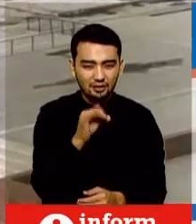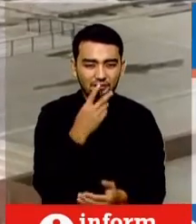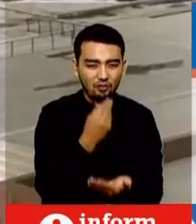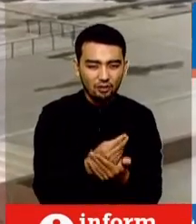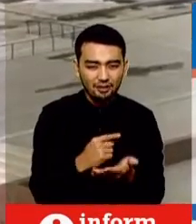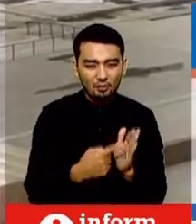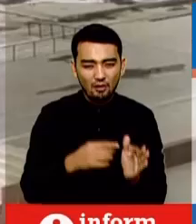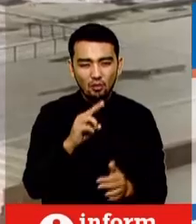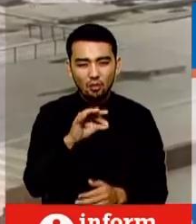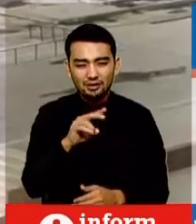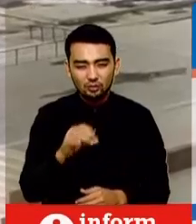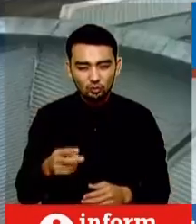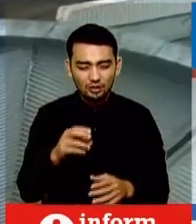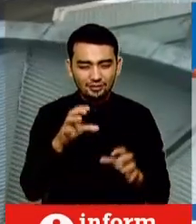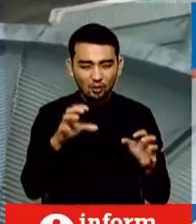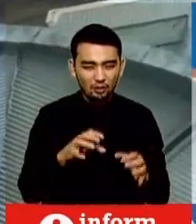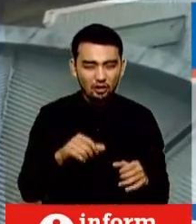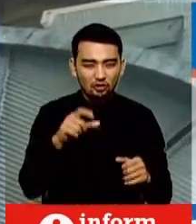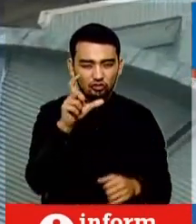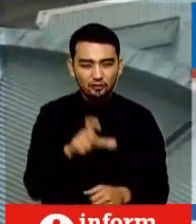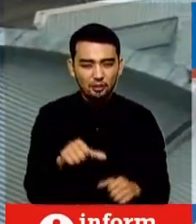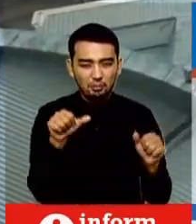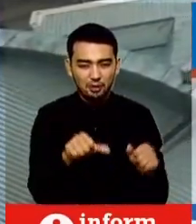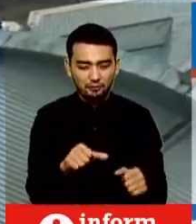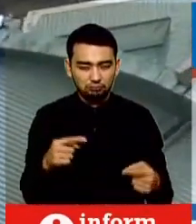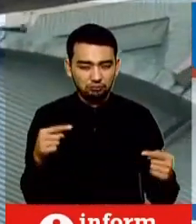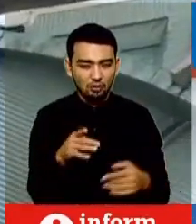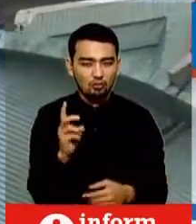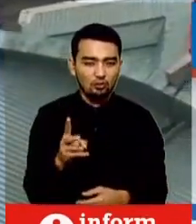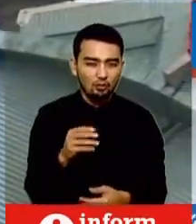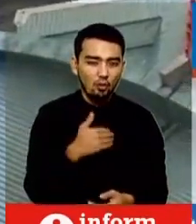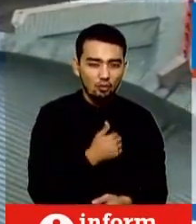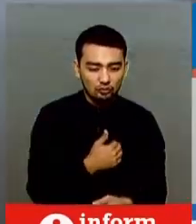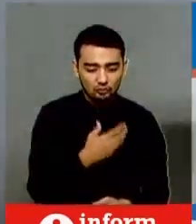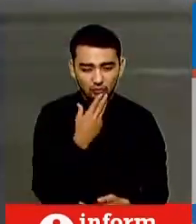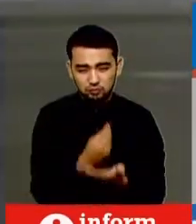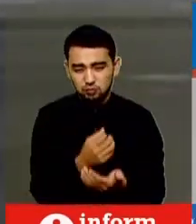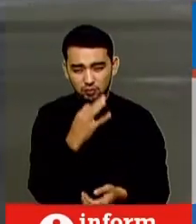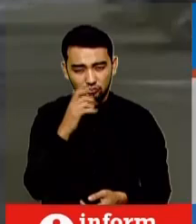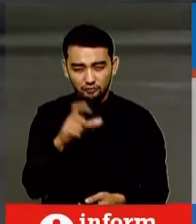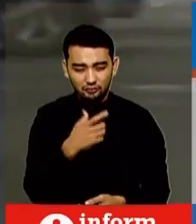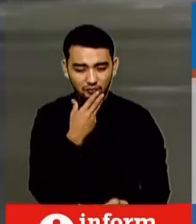конституцияда бекітілген адам құқықтарына қарама-қайшы. Өйткені сайлауға бару бармау әр адамның